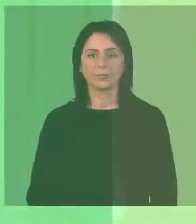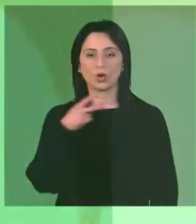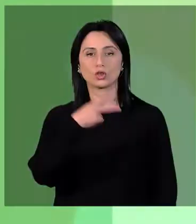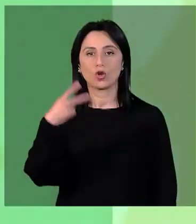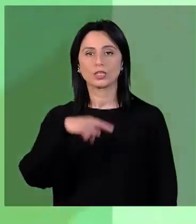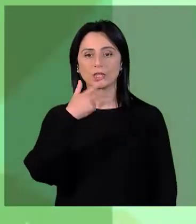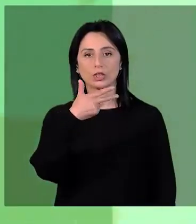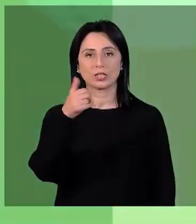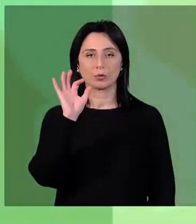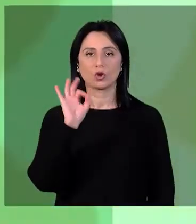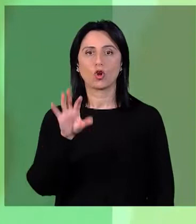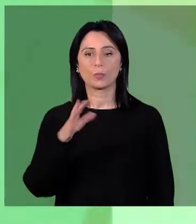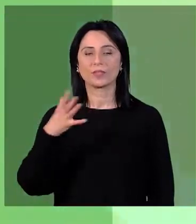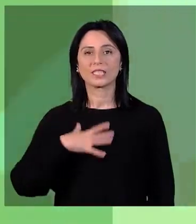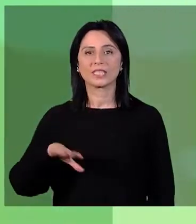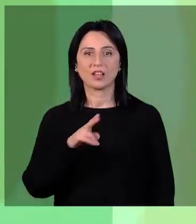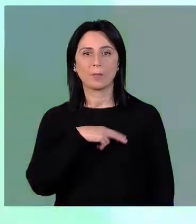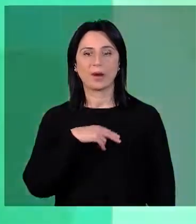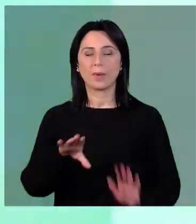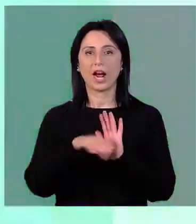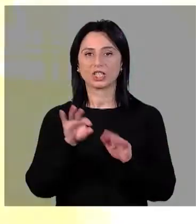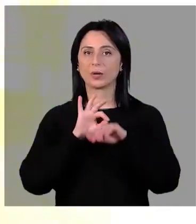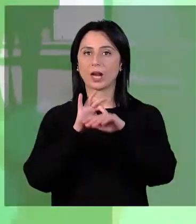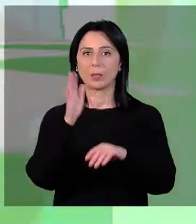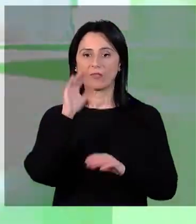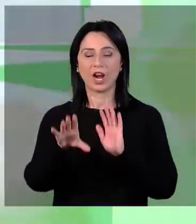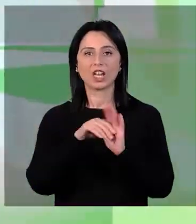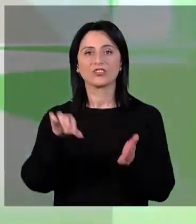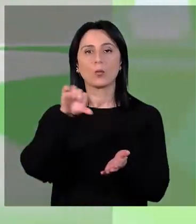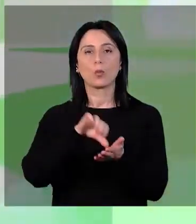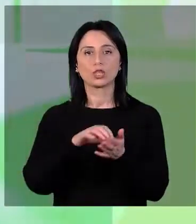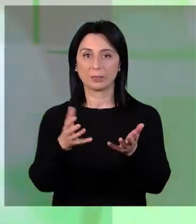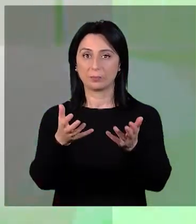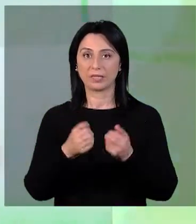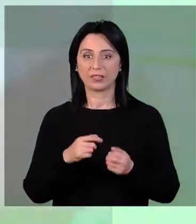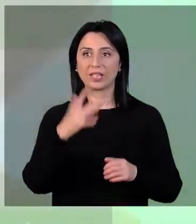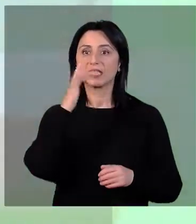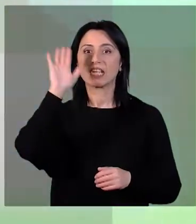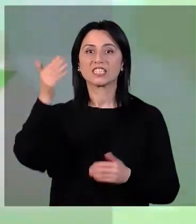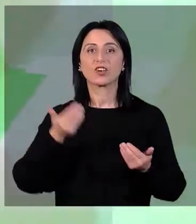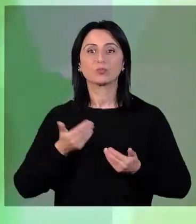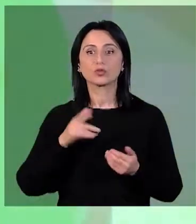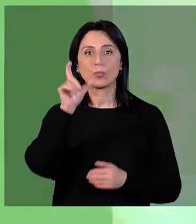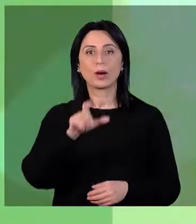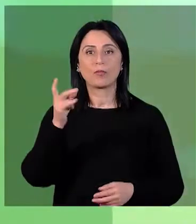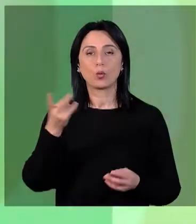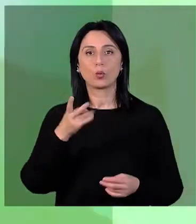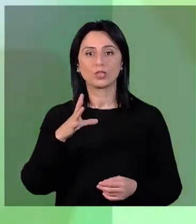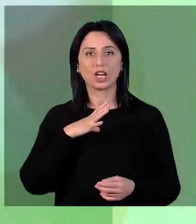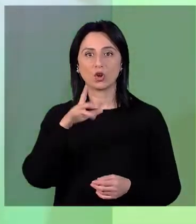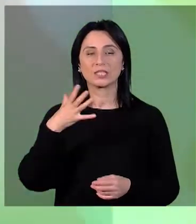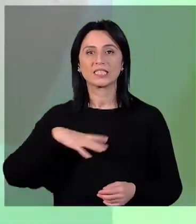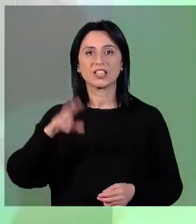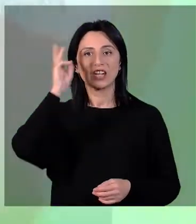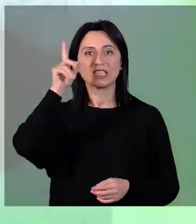2020 წლის 31 ოქტომბერს საქართველოს პარლამენტის არჩევნები გაიმართება. არჩევნებში მონაწილეობის მისაღებად საზღვარგარეთ მყოფი ამომრჩეველი უნდა